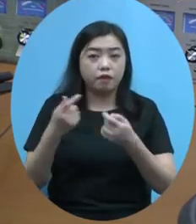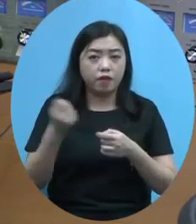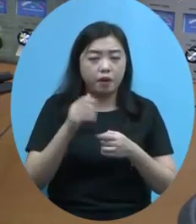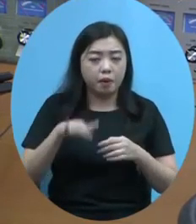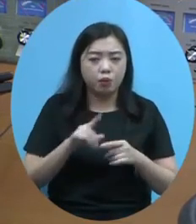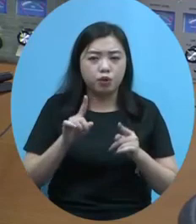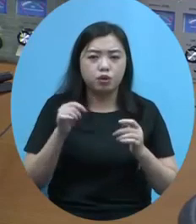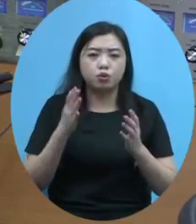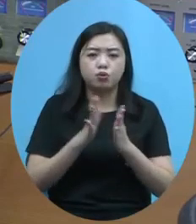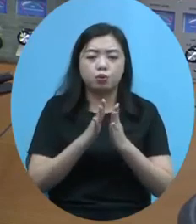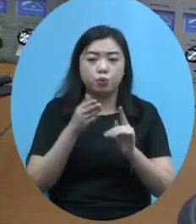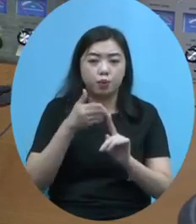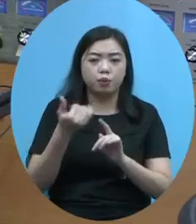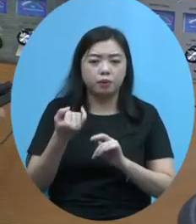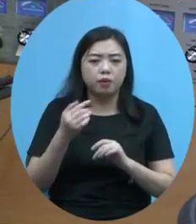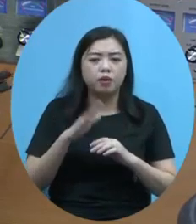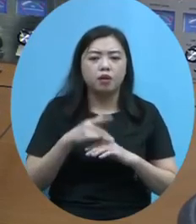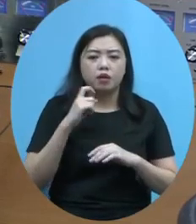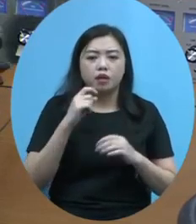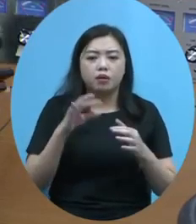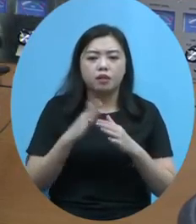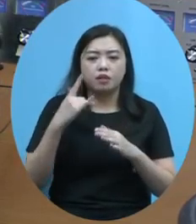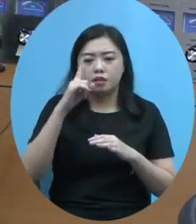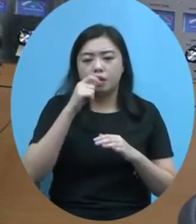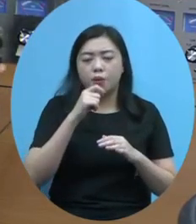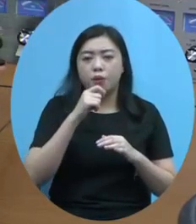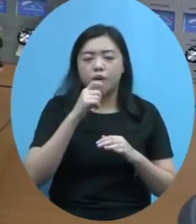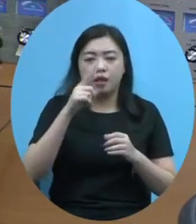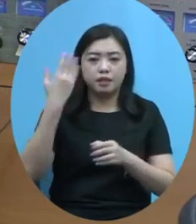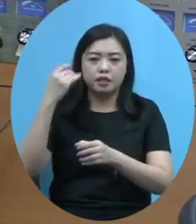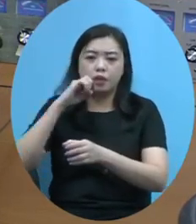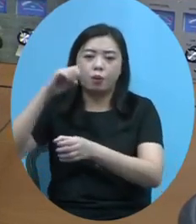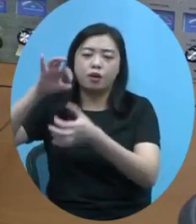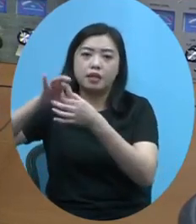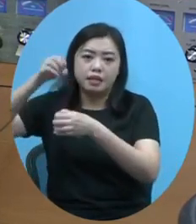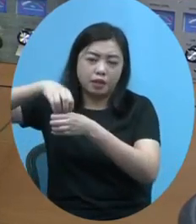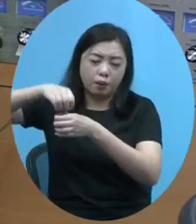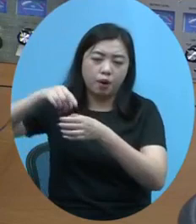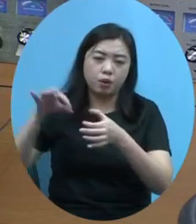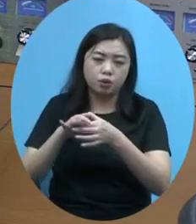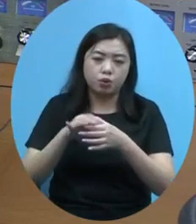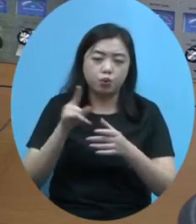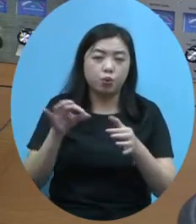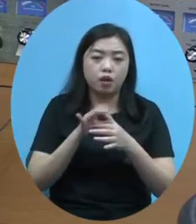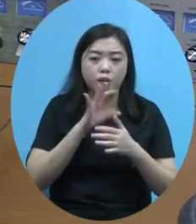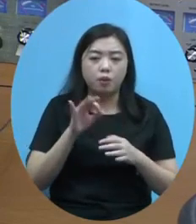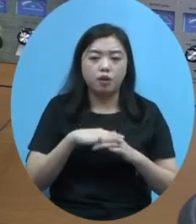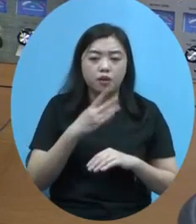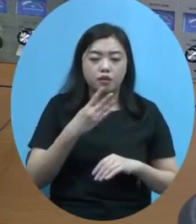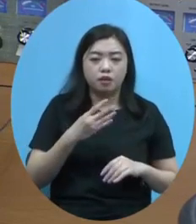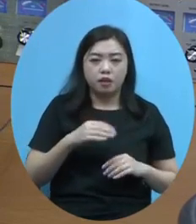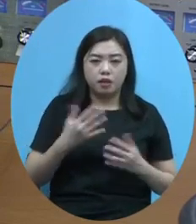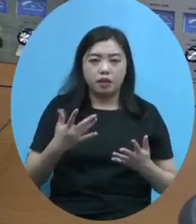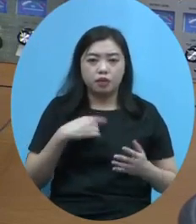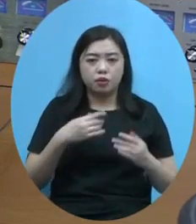下其實呢個確診數字上升同之前幾個酒吧群組其實有冇關聯咧？另外想問一問就係其實現時 CHP 評估係已經踏入咗